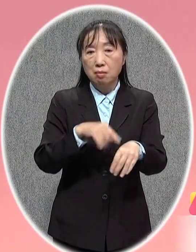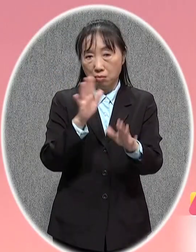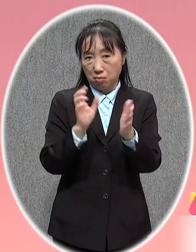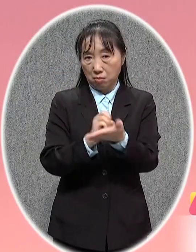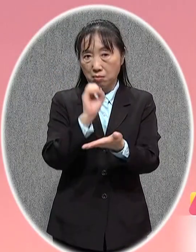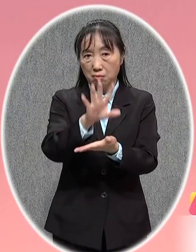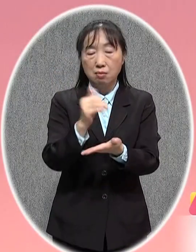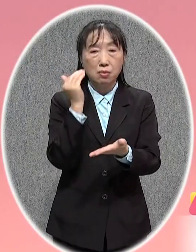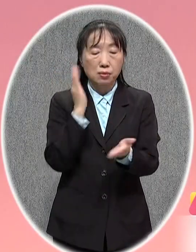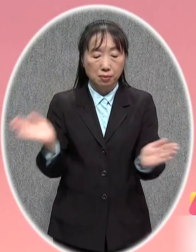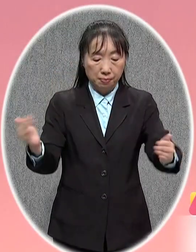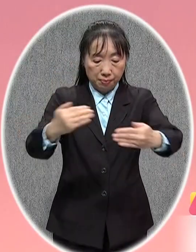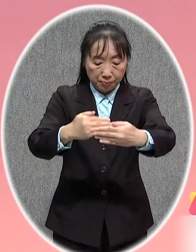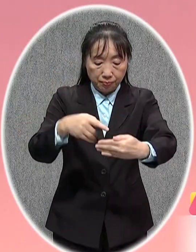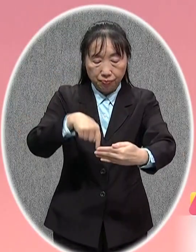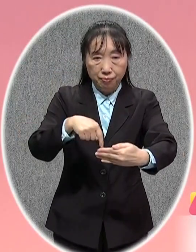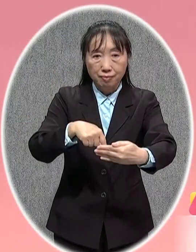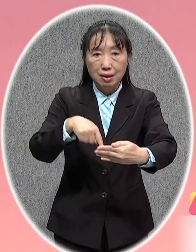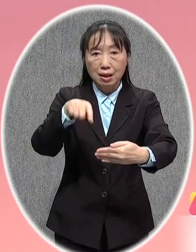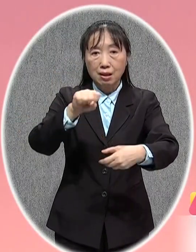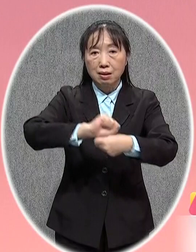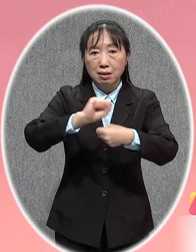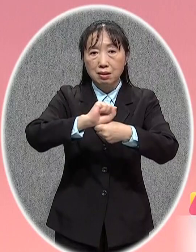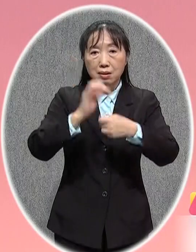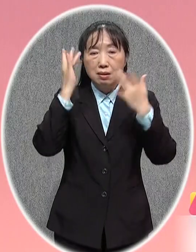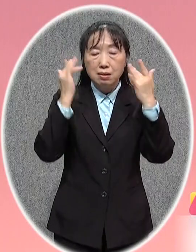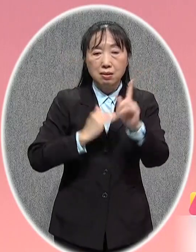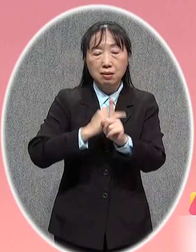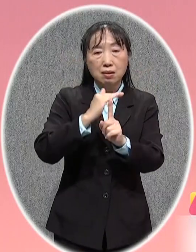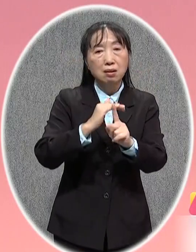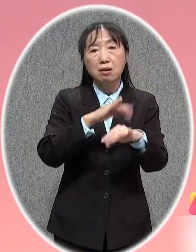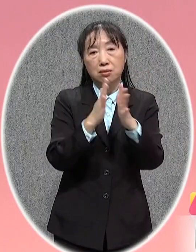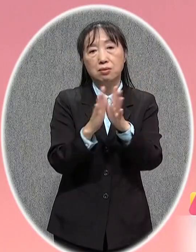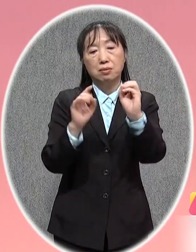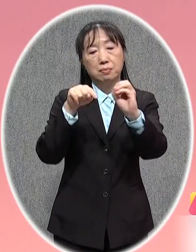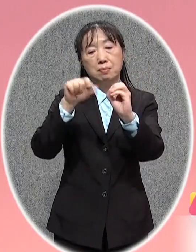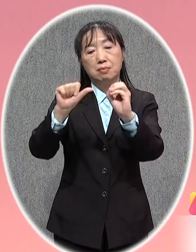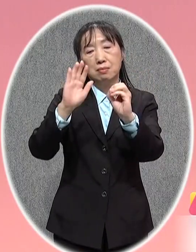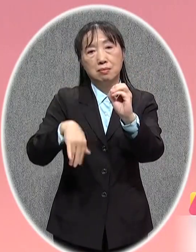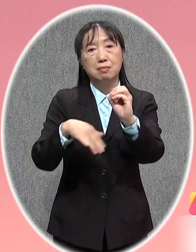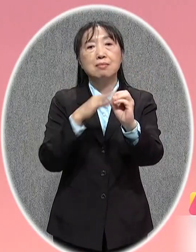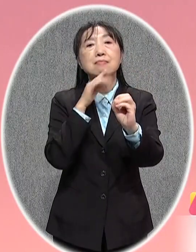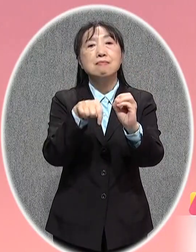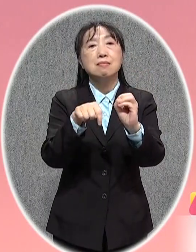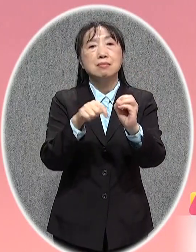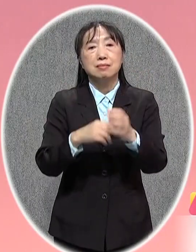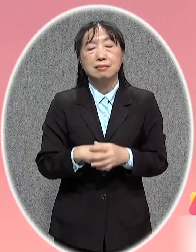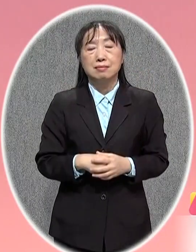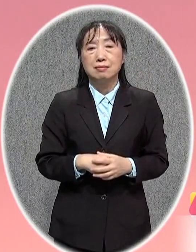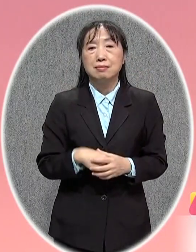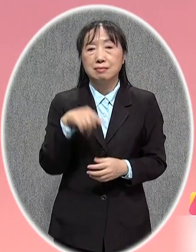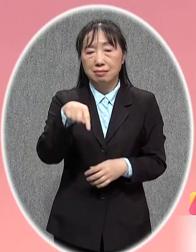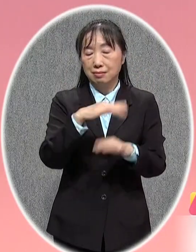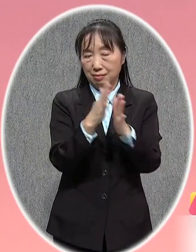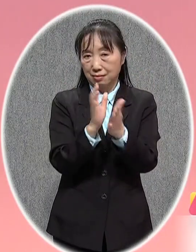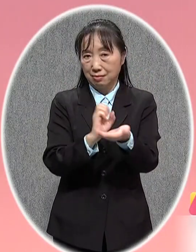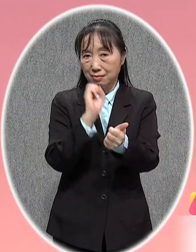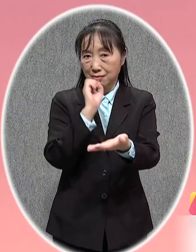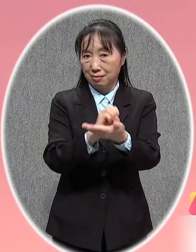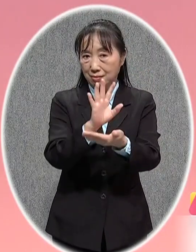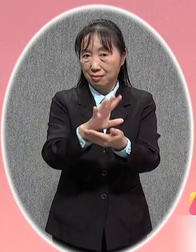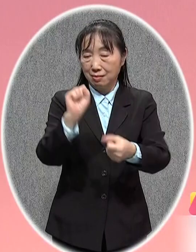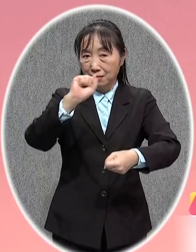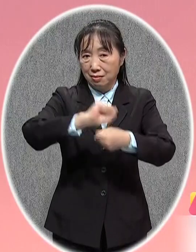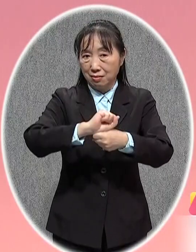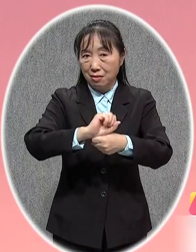它可能会影响的升温可能是不到 0.5 度。那里面它提到一个什么最大升温可能会